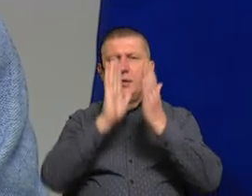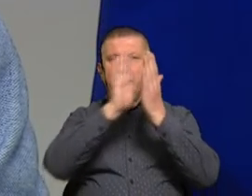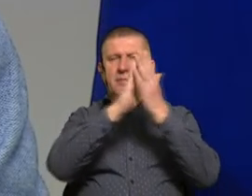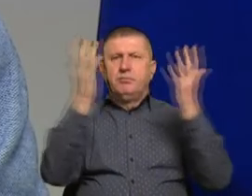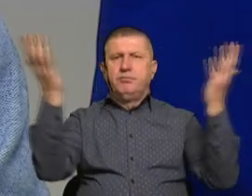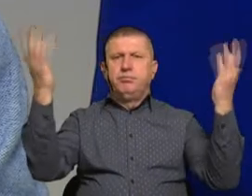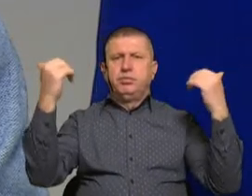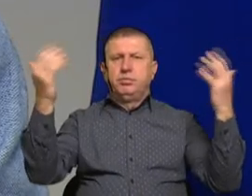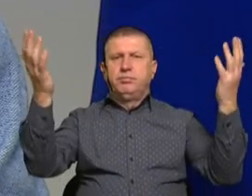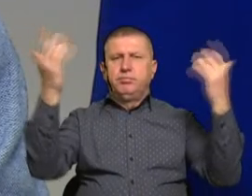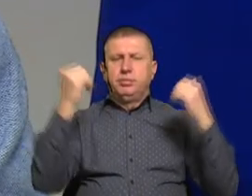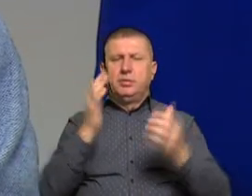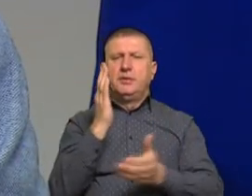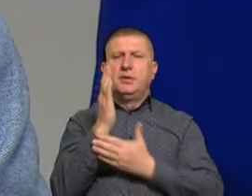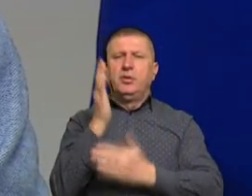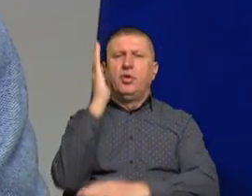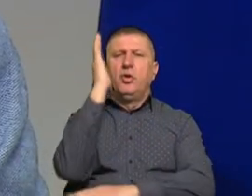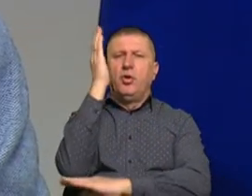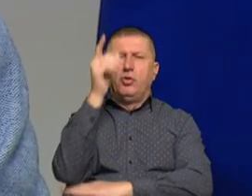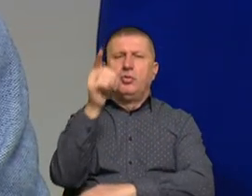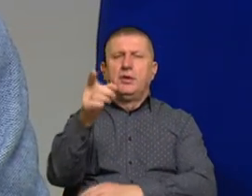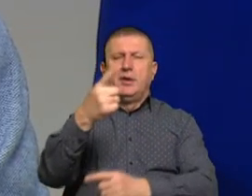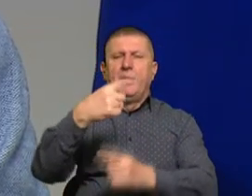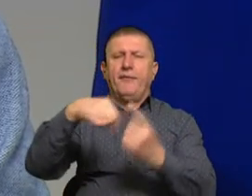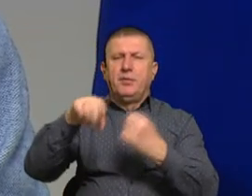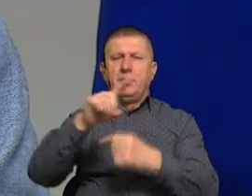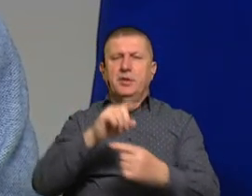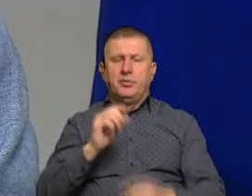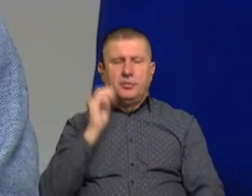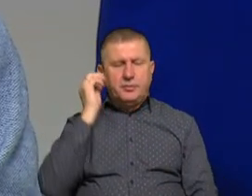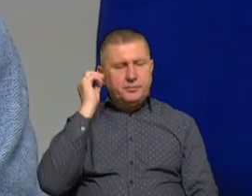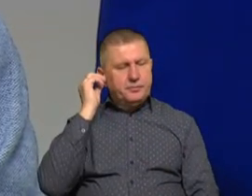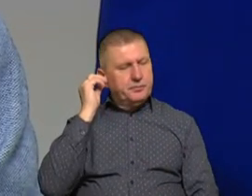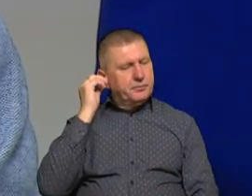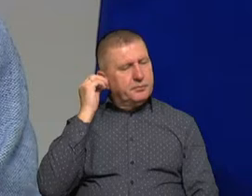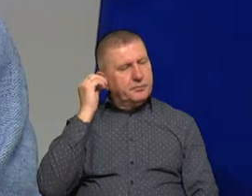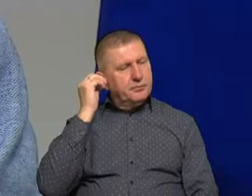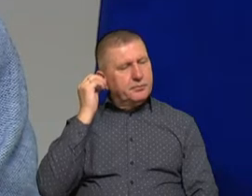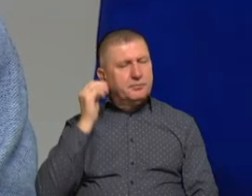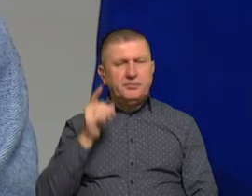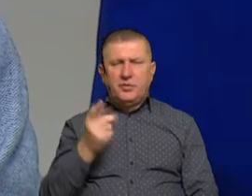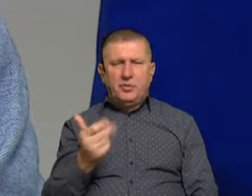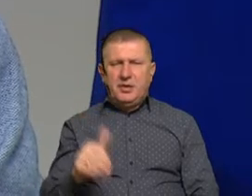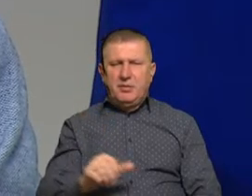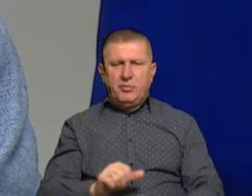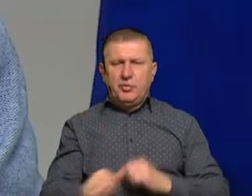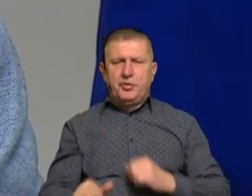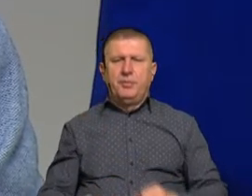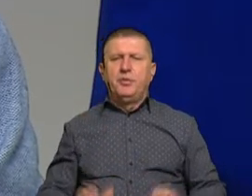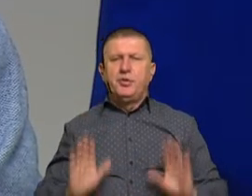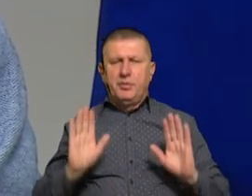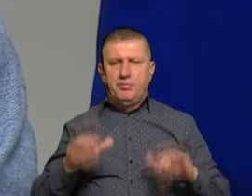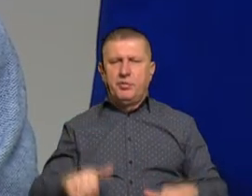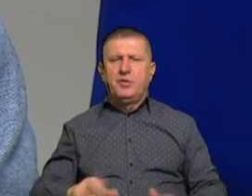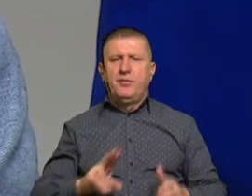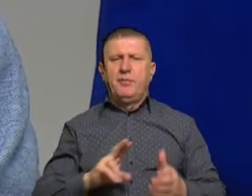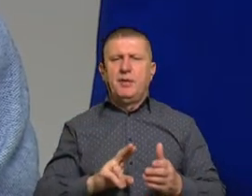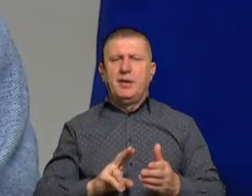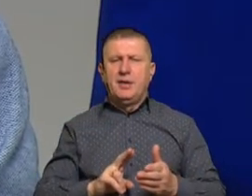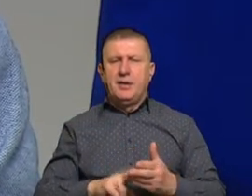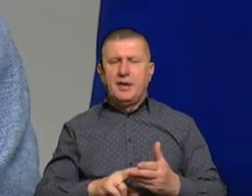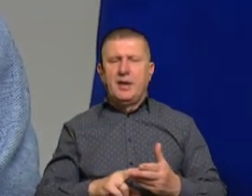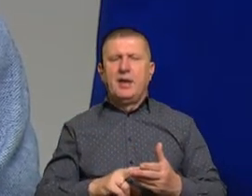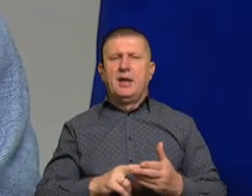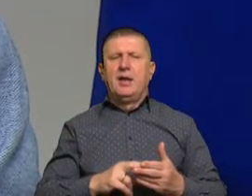co było wymienione, to okna. Takich sytuacji na przykład nie może być. Tutaj pozwalamy na deweloperki,